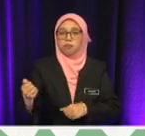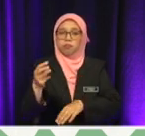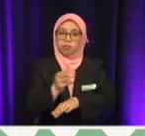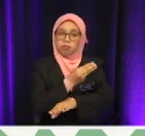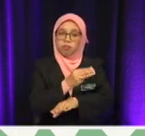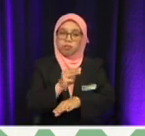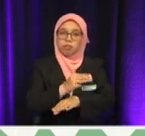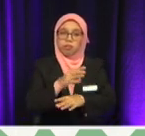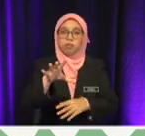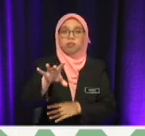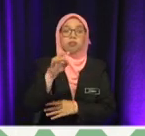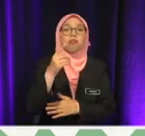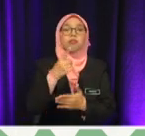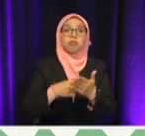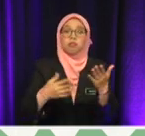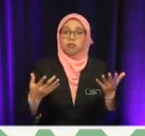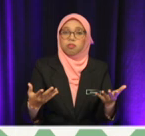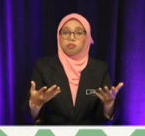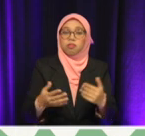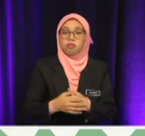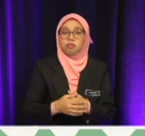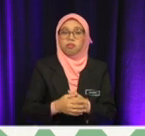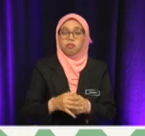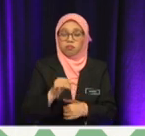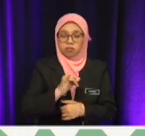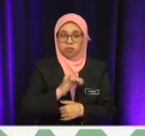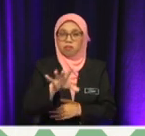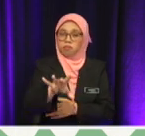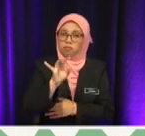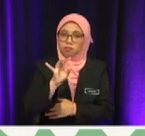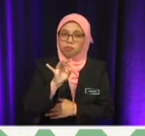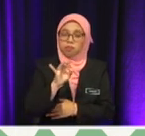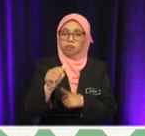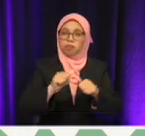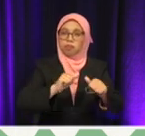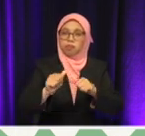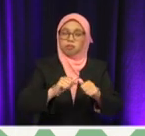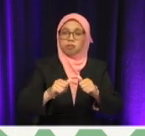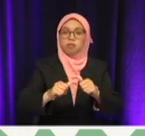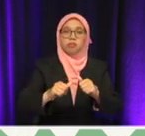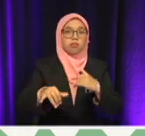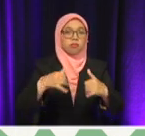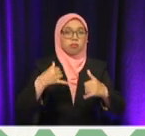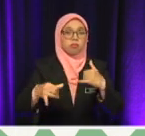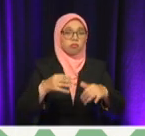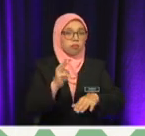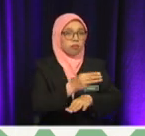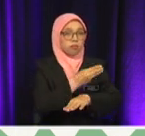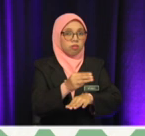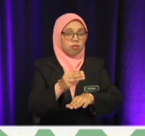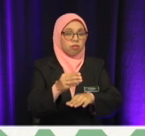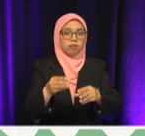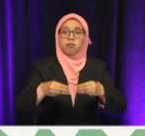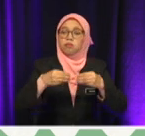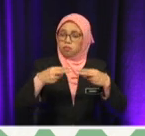pilih aktiviti permainan perkusi. Okey, berikan 2 sebab anda memilih aktiviti tersebut. Okey,